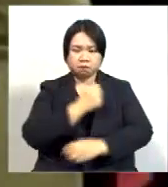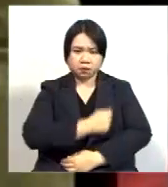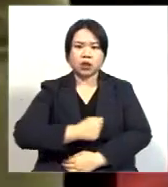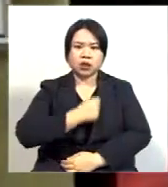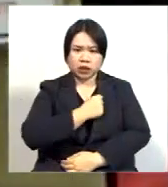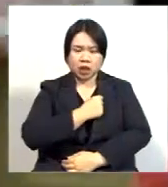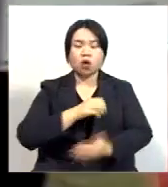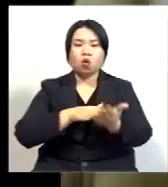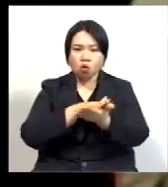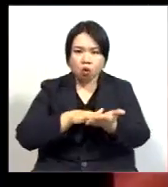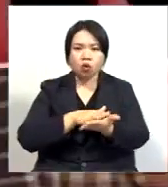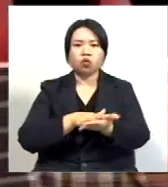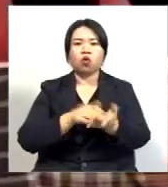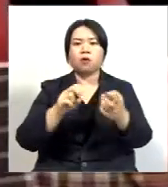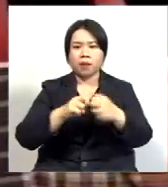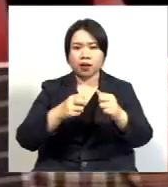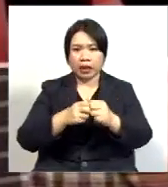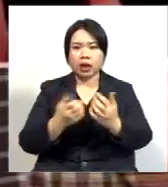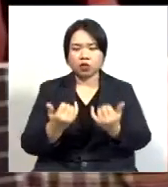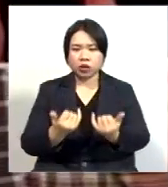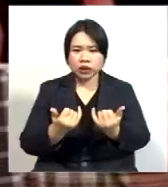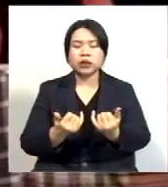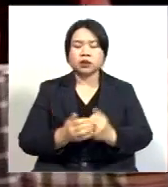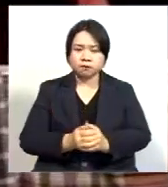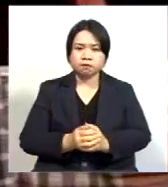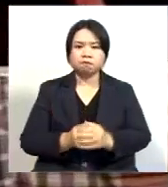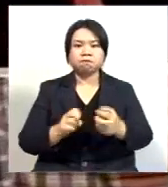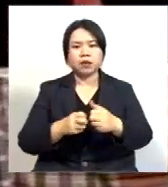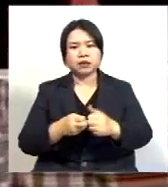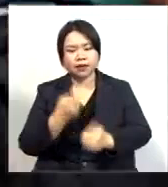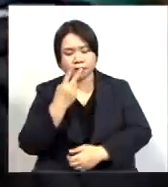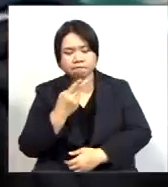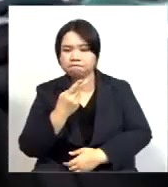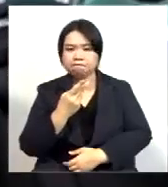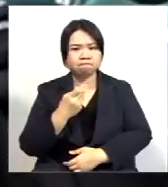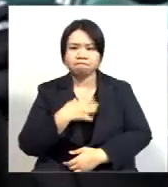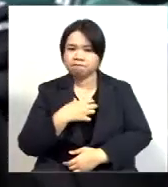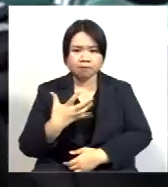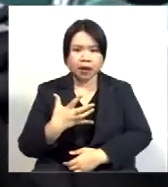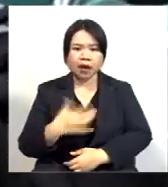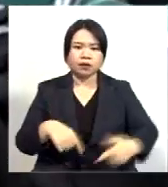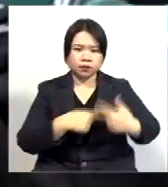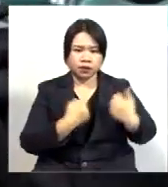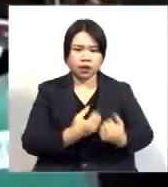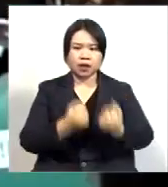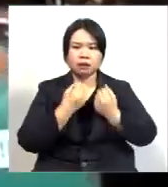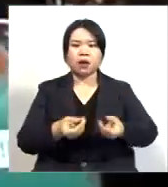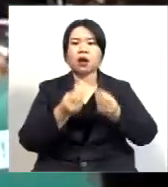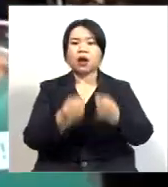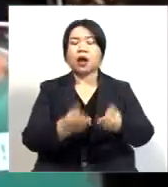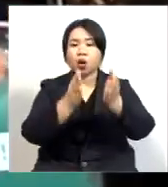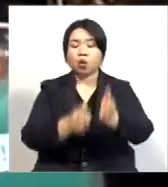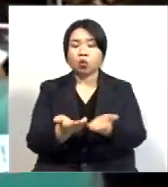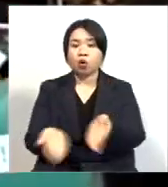และขอโทษต่อเหตุการณ์ที่เกิดขึ้นในครั้งนี้ซึ่งเป็นเหตุการณ์ที่ไม่อยากให้เกิดขึ้นก็ขอให้กำลังใจกับครอบครัวผู้ที่สูญเสีย